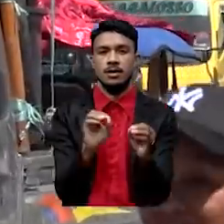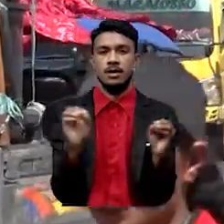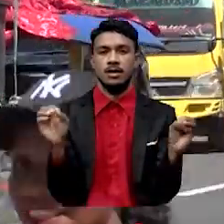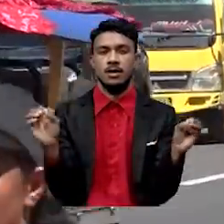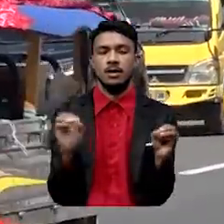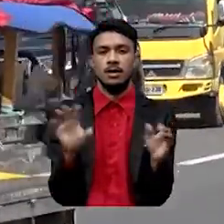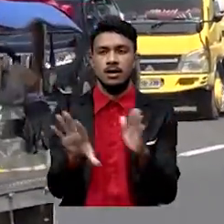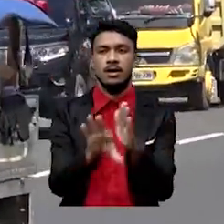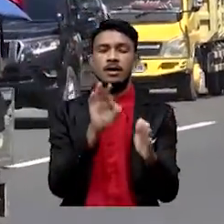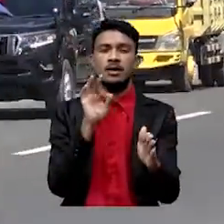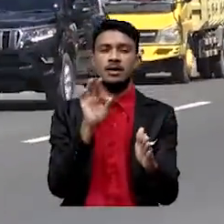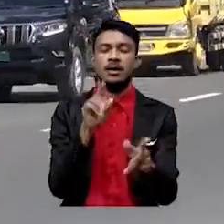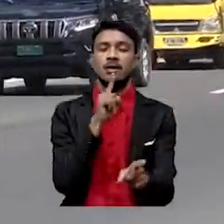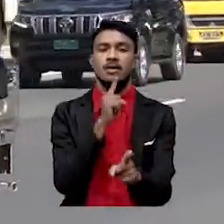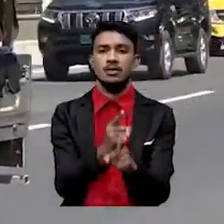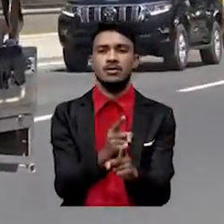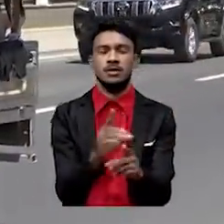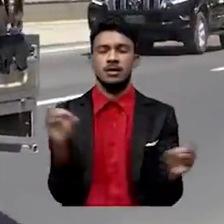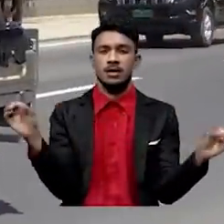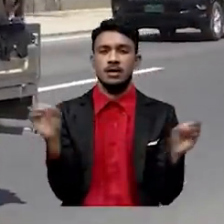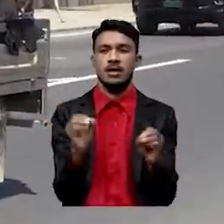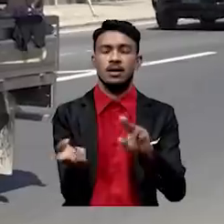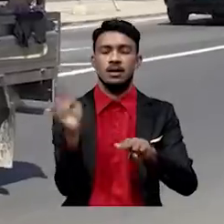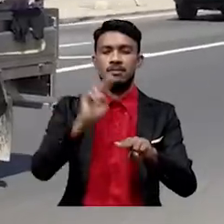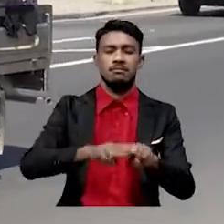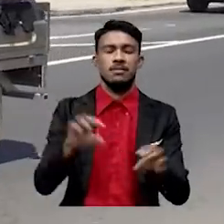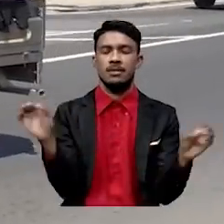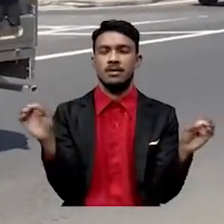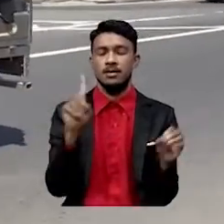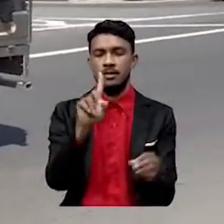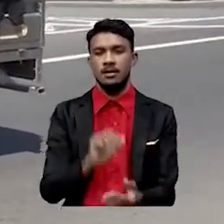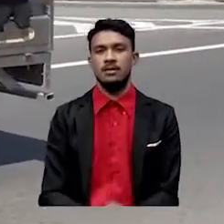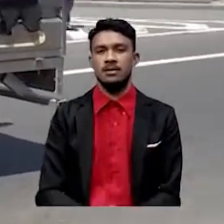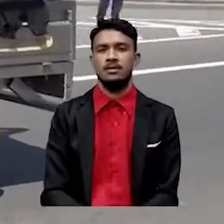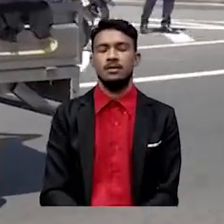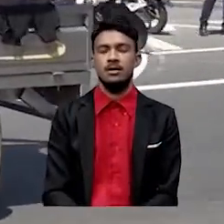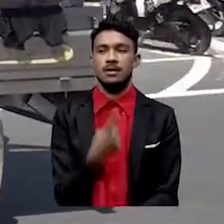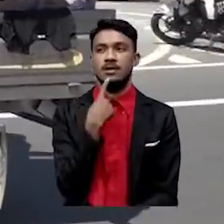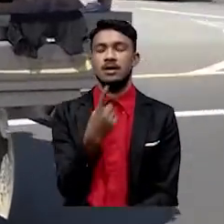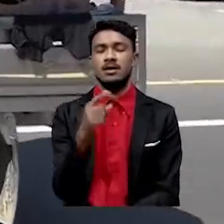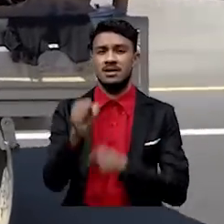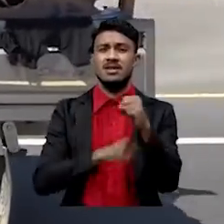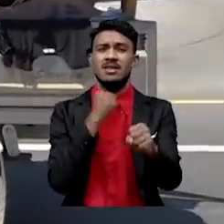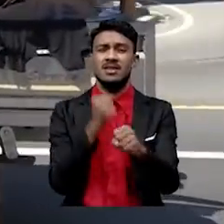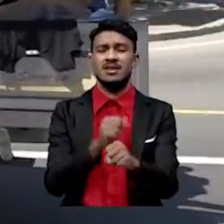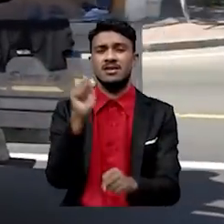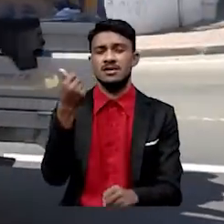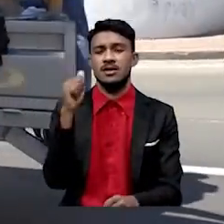la heta revisam la iha ajustamento ba idana significa kata tina sanulu ni